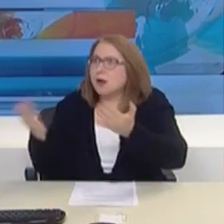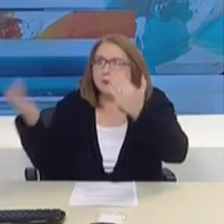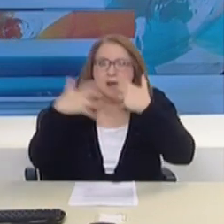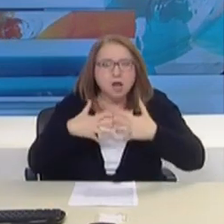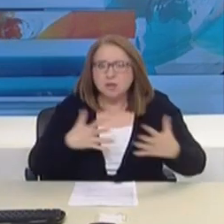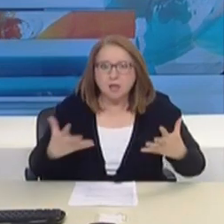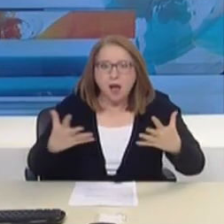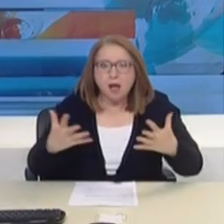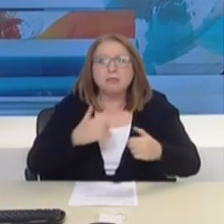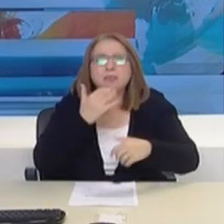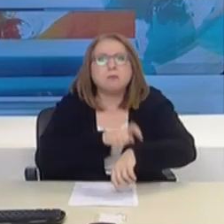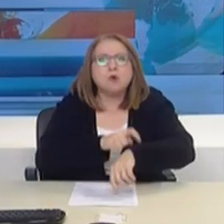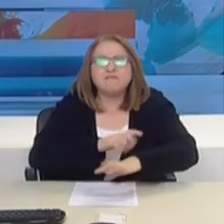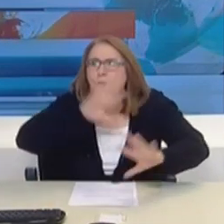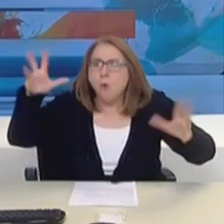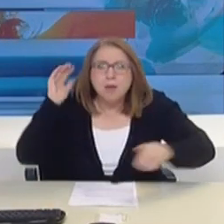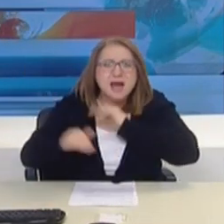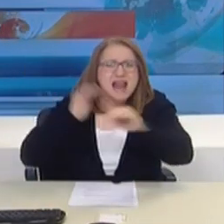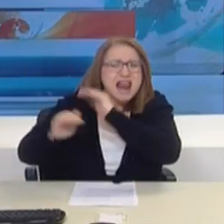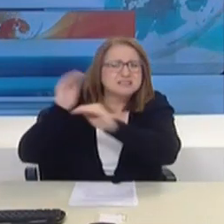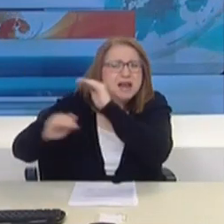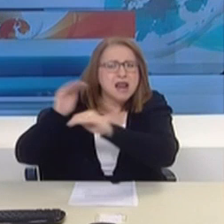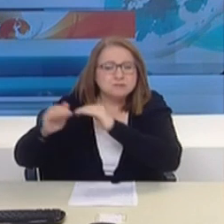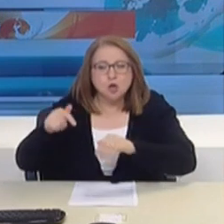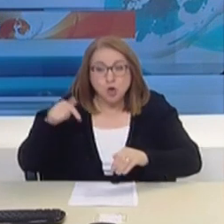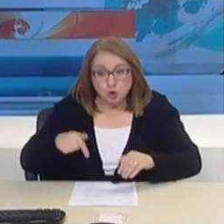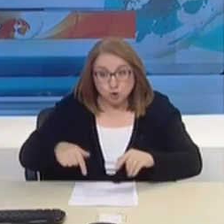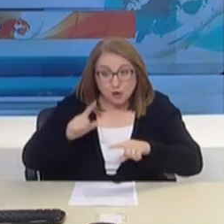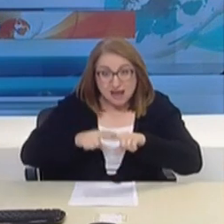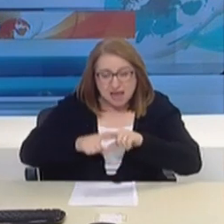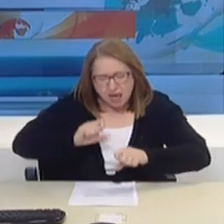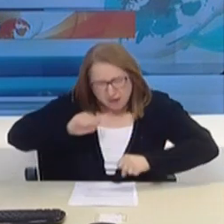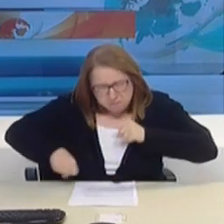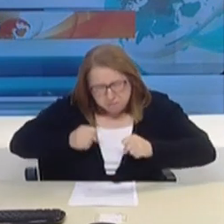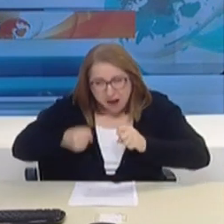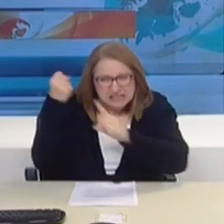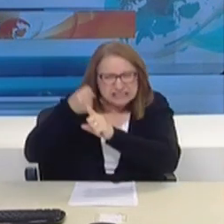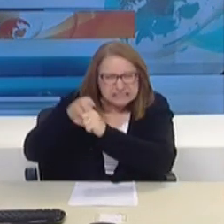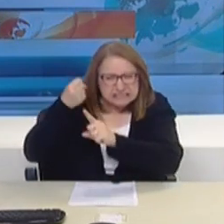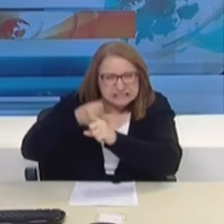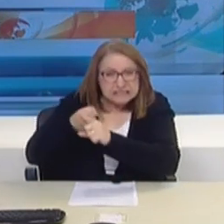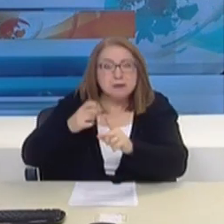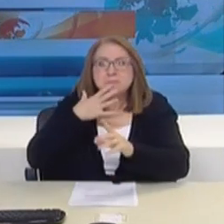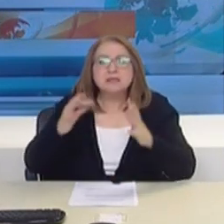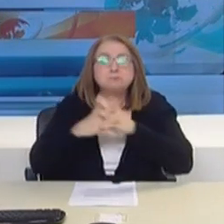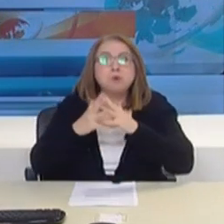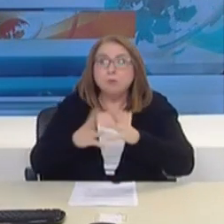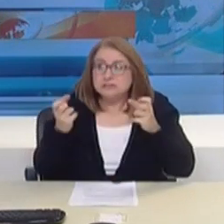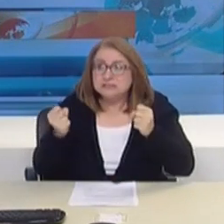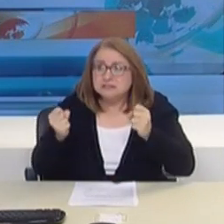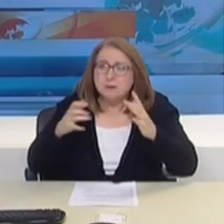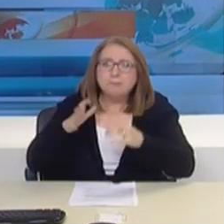μήνα, έτσι ώστε να εξασφαλιστεί το υλικό αυτό. Ήδη ένα κομμάτι του υλικού έχει έρθει στη χώρα μας. Η χώρα μας έχει